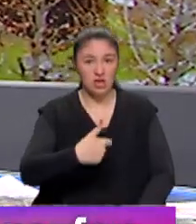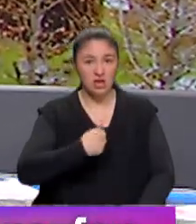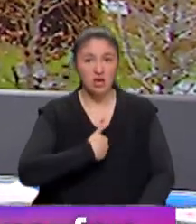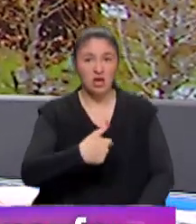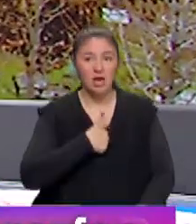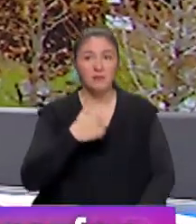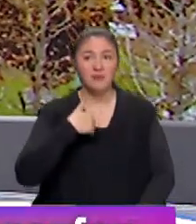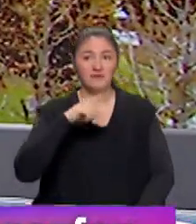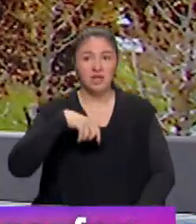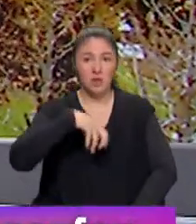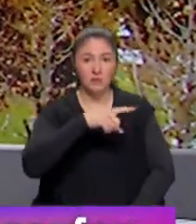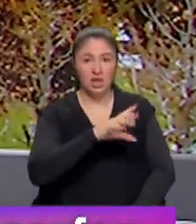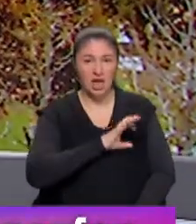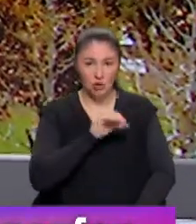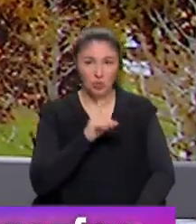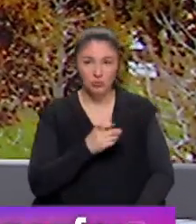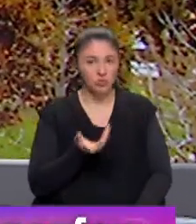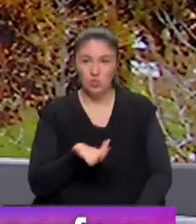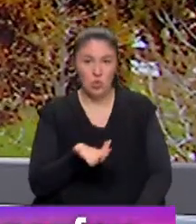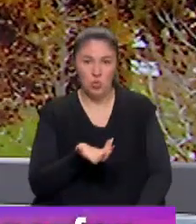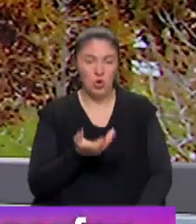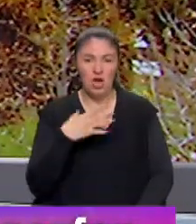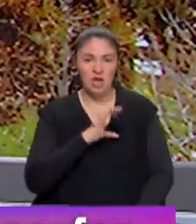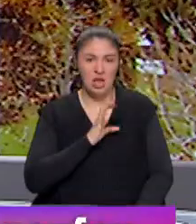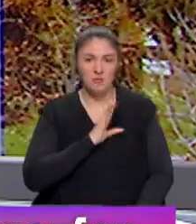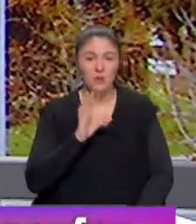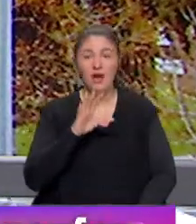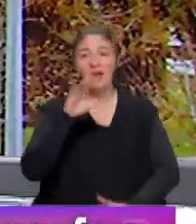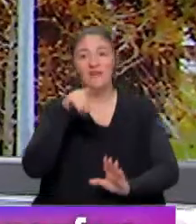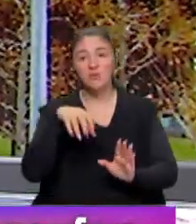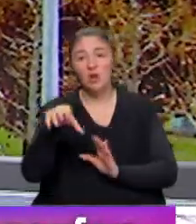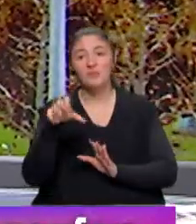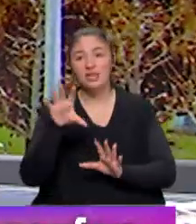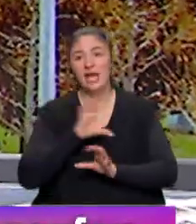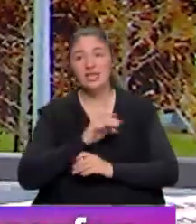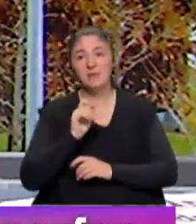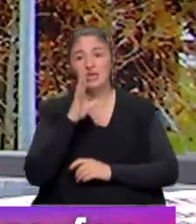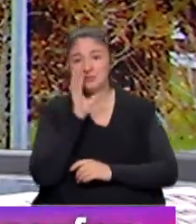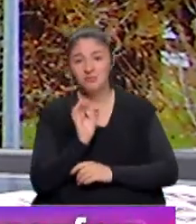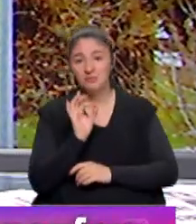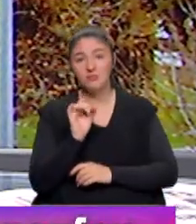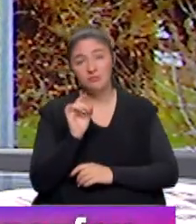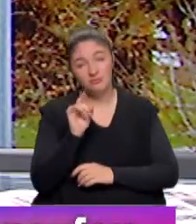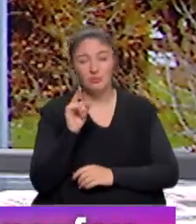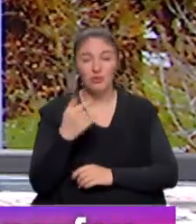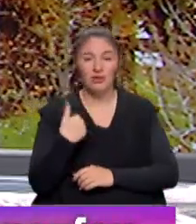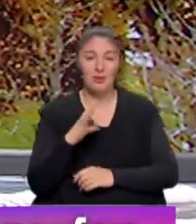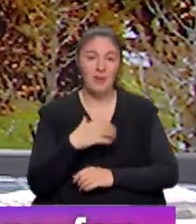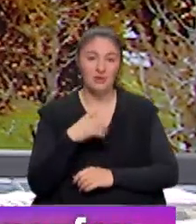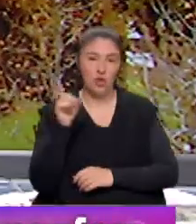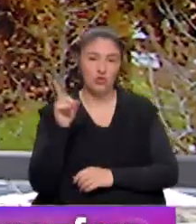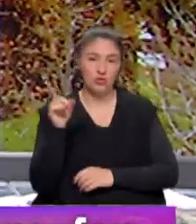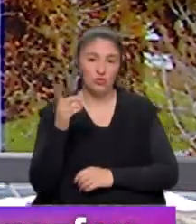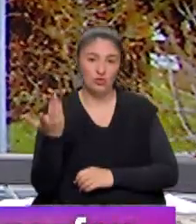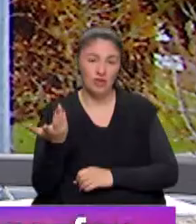ödediğinizde ben vergi diliminden etkileniyor muyum? Yok, etkilenmiyorum. Vergi diliminden etkilenen kim? Bu durumda patron